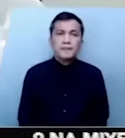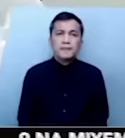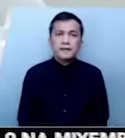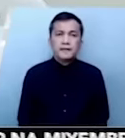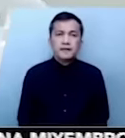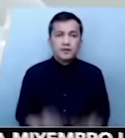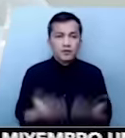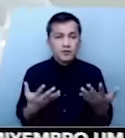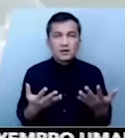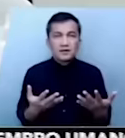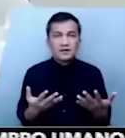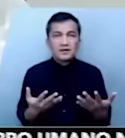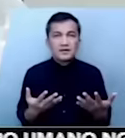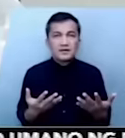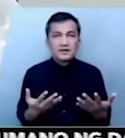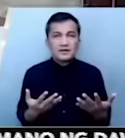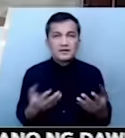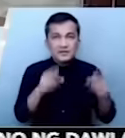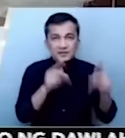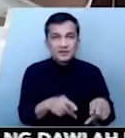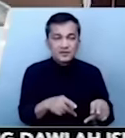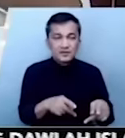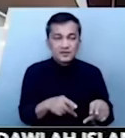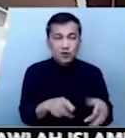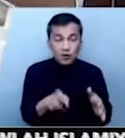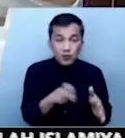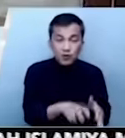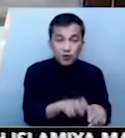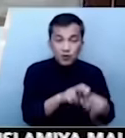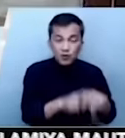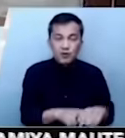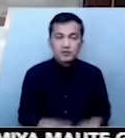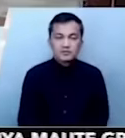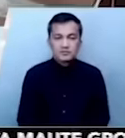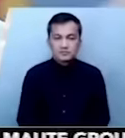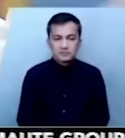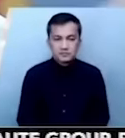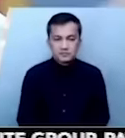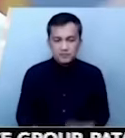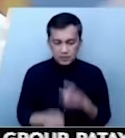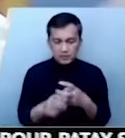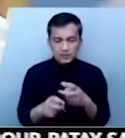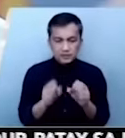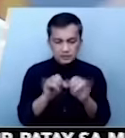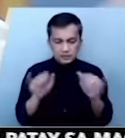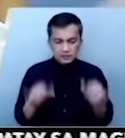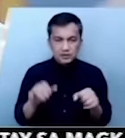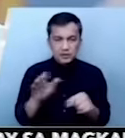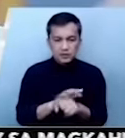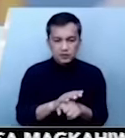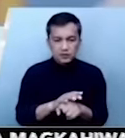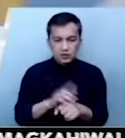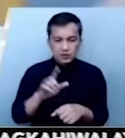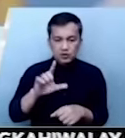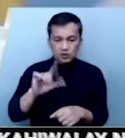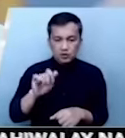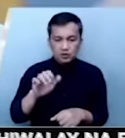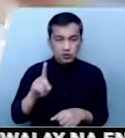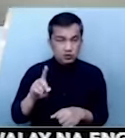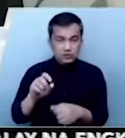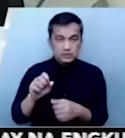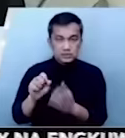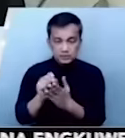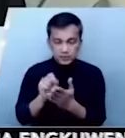talaga pang taong uupo. Mas mahirap daw ang sistema lalo't full load na siya sa mga subject at class advisor na rin